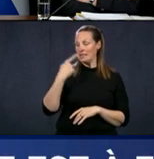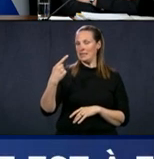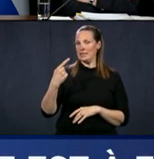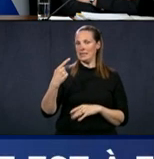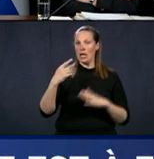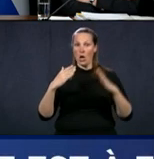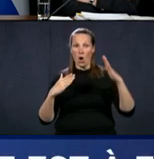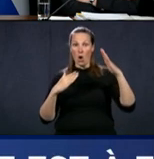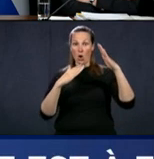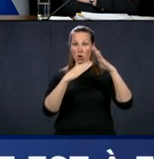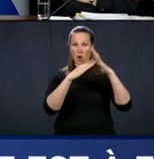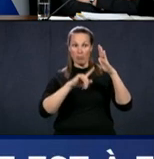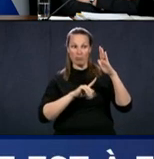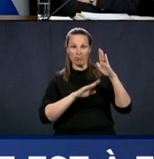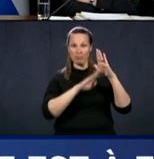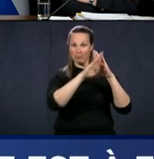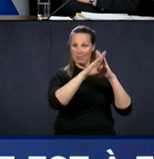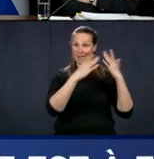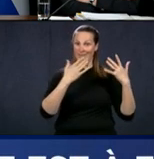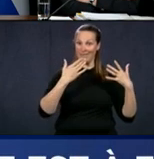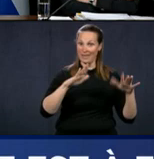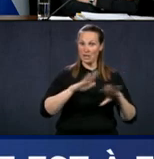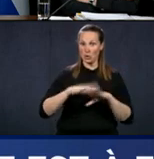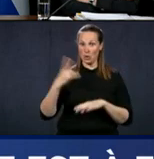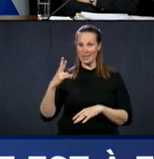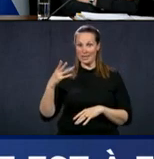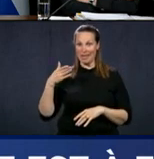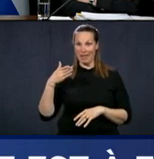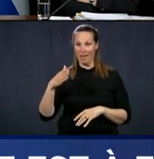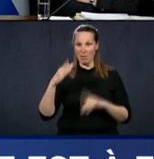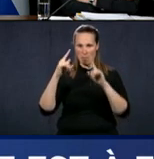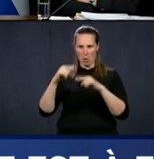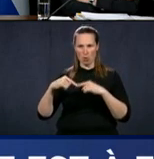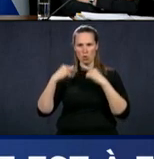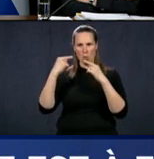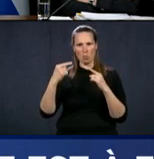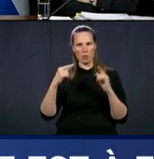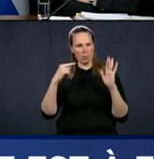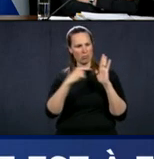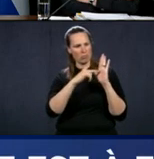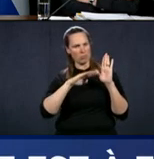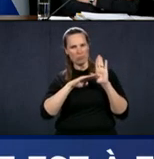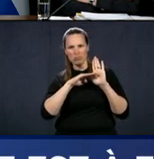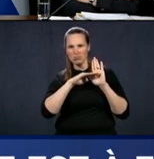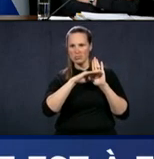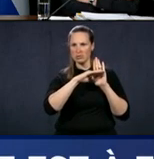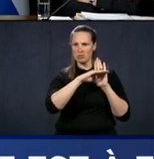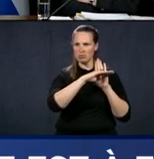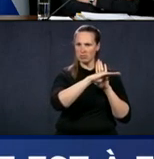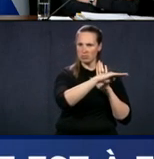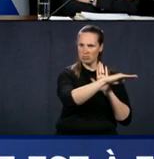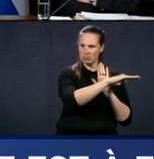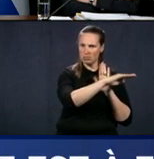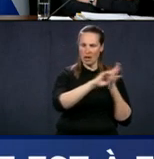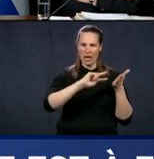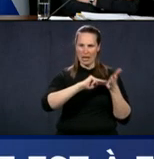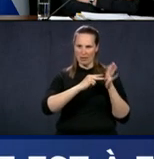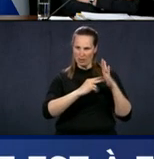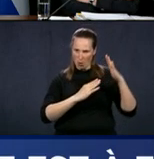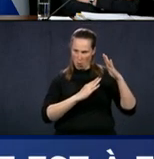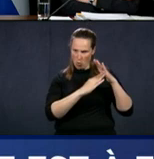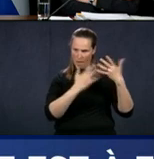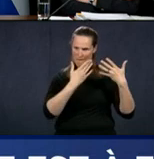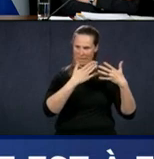de cas. Pourtant, quand on regarde les graphiques, on voit une espèce de long plateau. Donc, on se demandait, est-ce que vous considérez toujours qu'on a atteint le pic? Et si